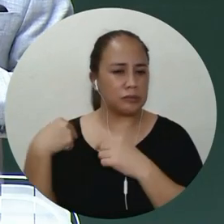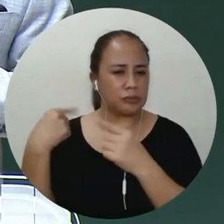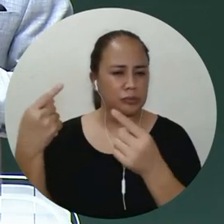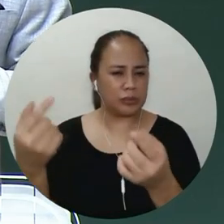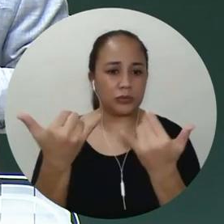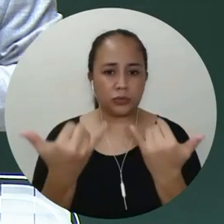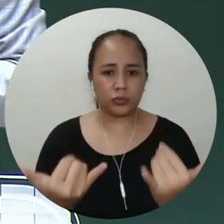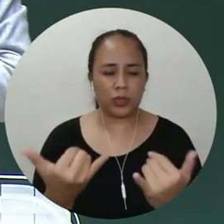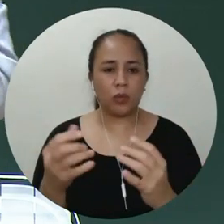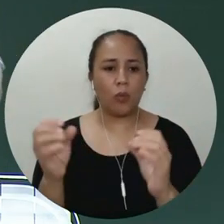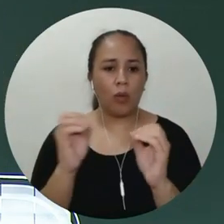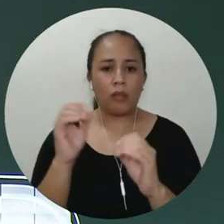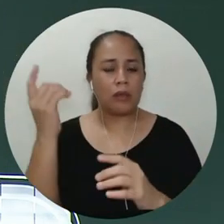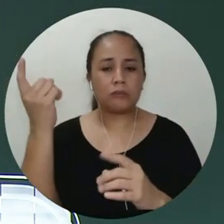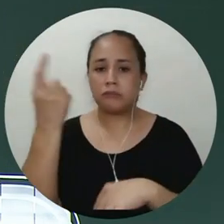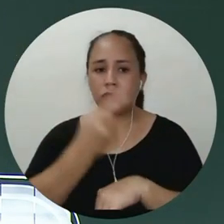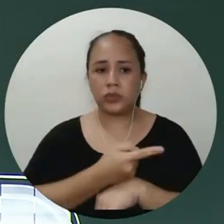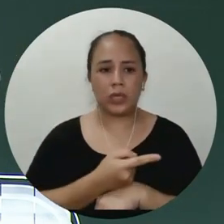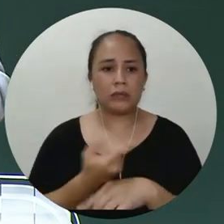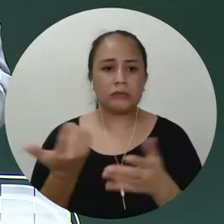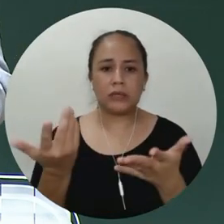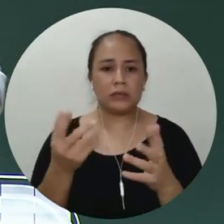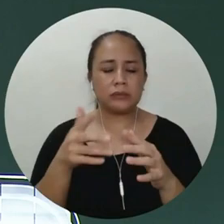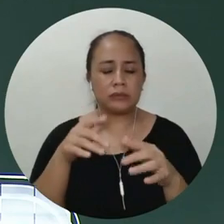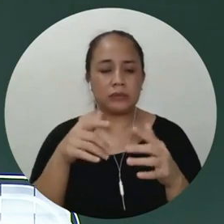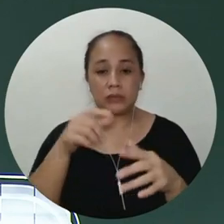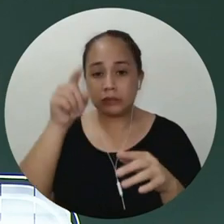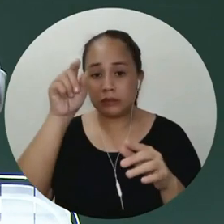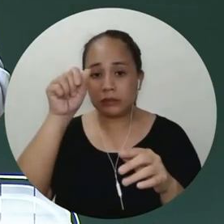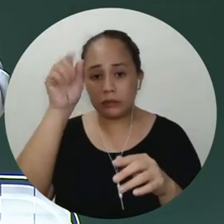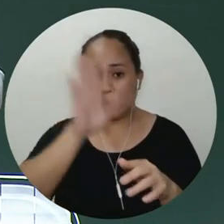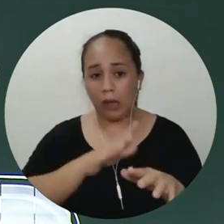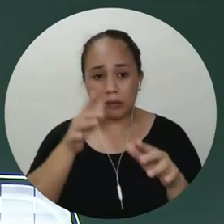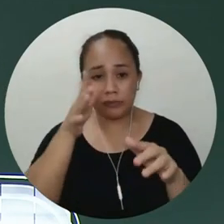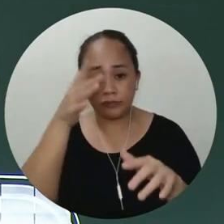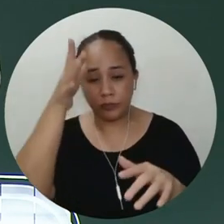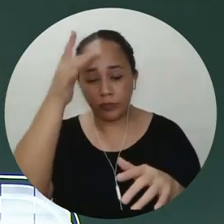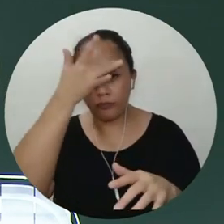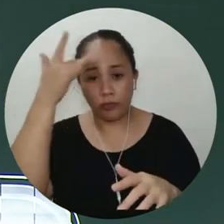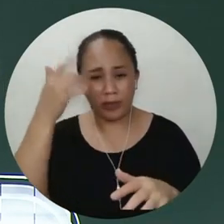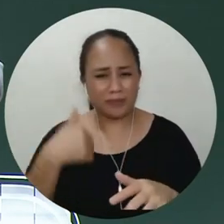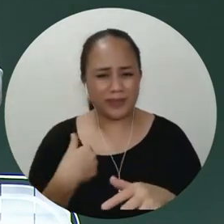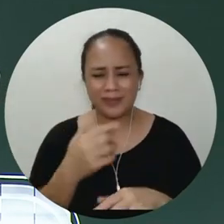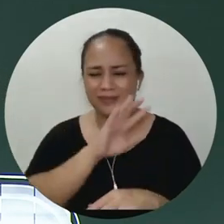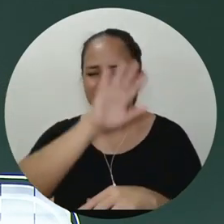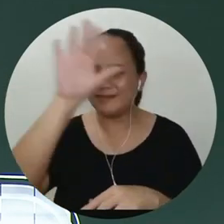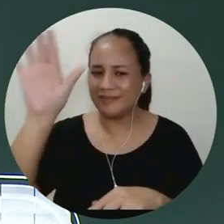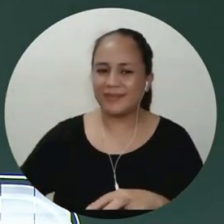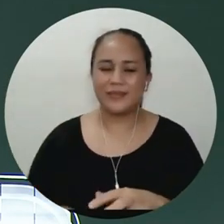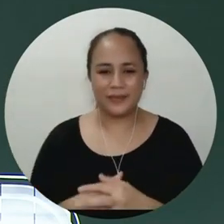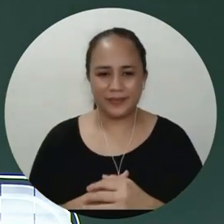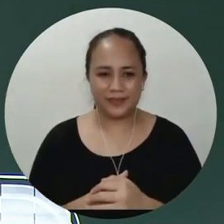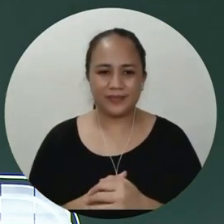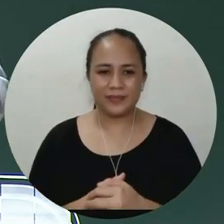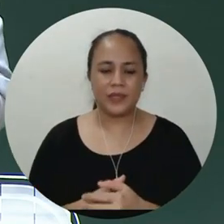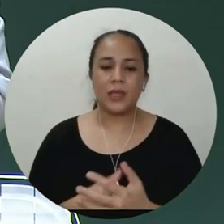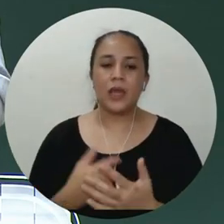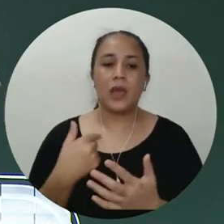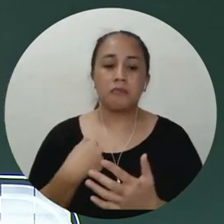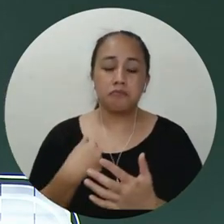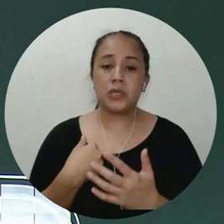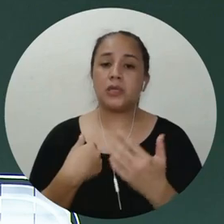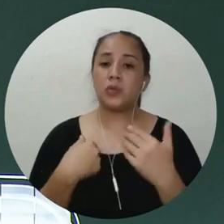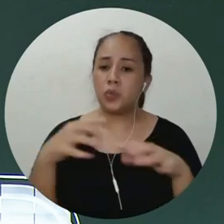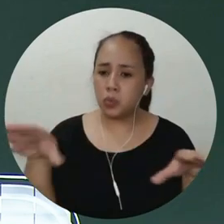a single day where God has lost His sight on me. 사업을 하든 목회를 개척하든 하나님의 눈동자가 지켜주셔. Whether I was doing